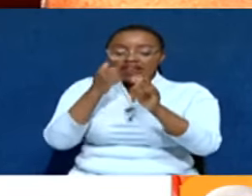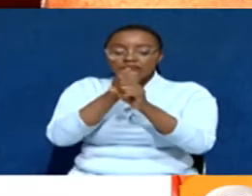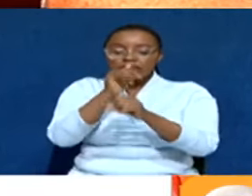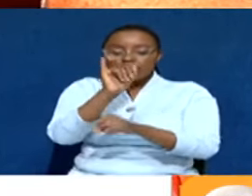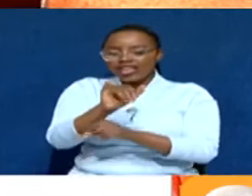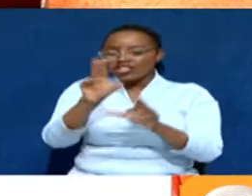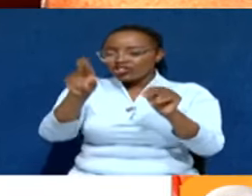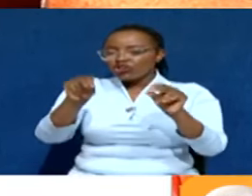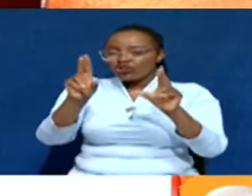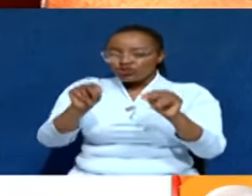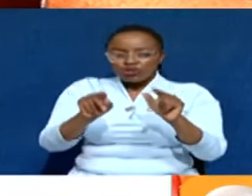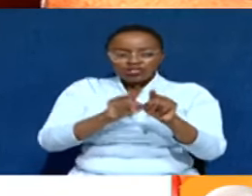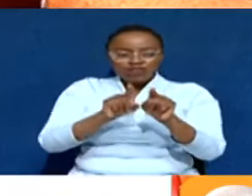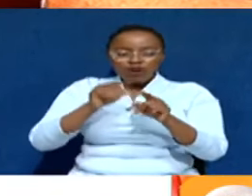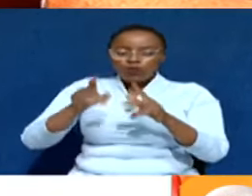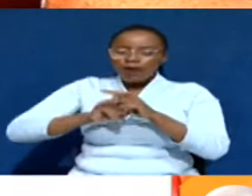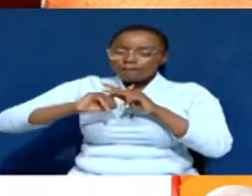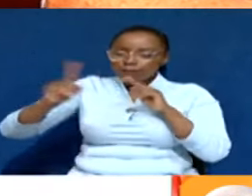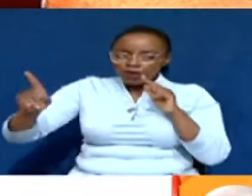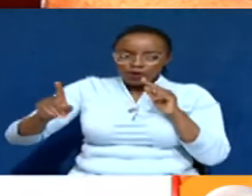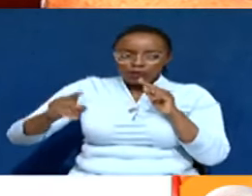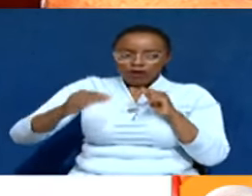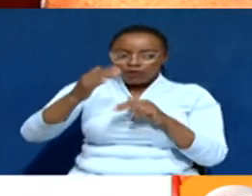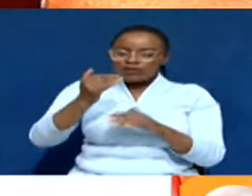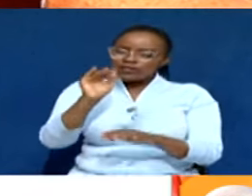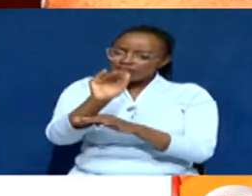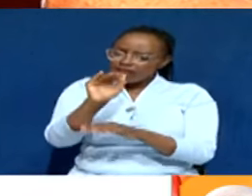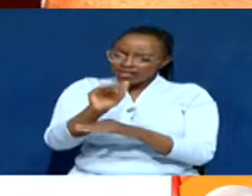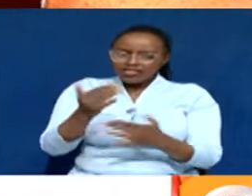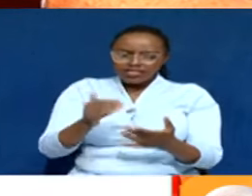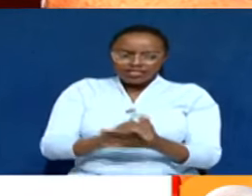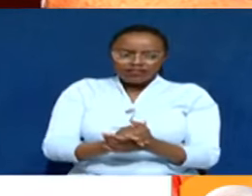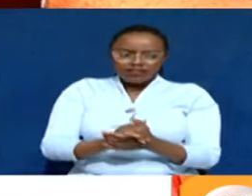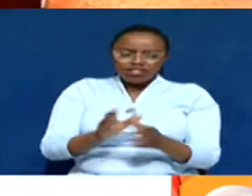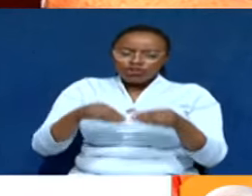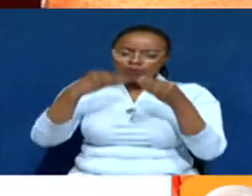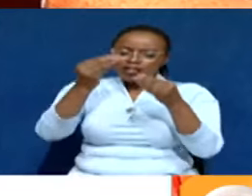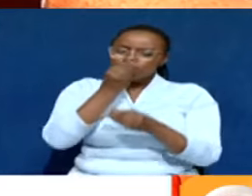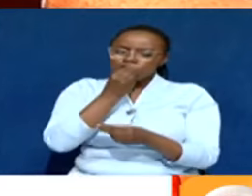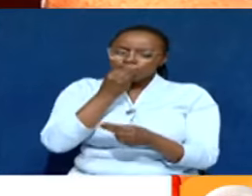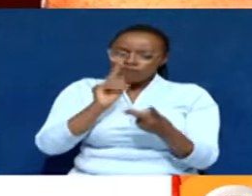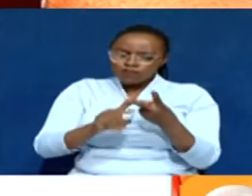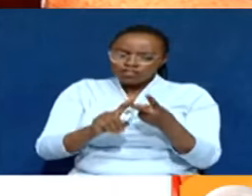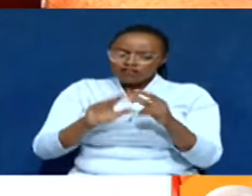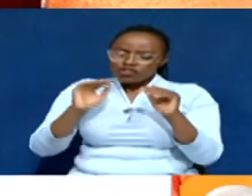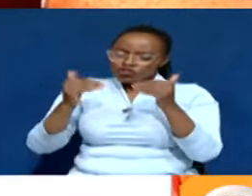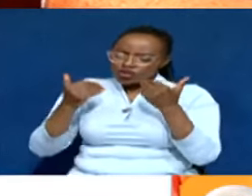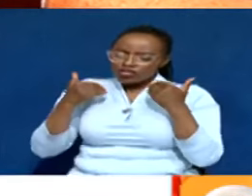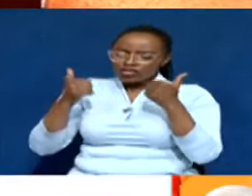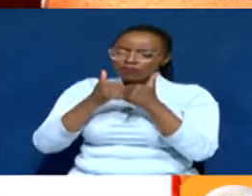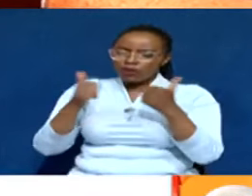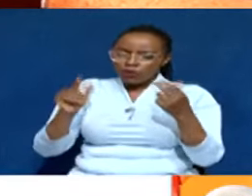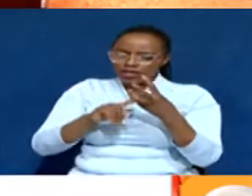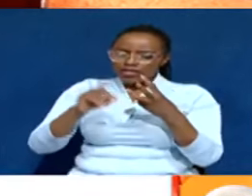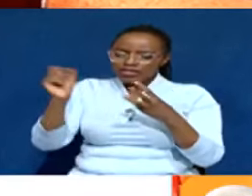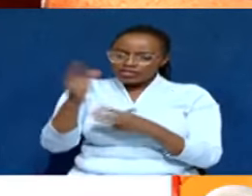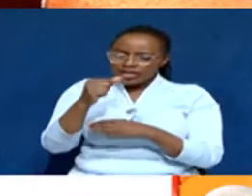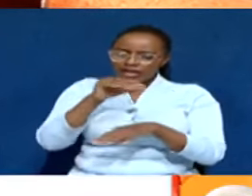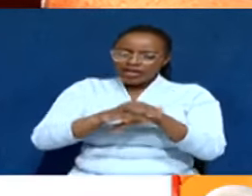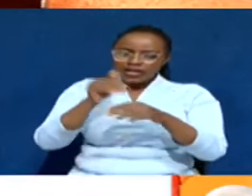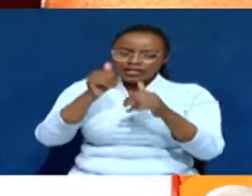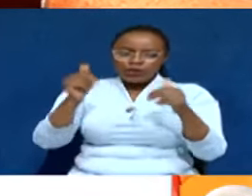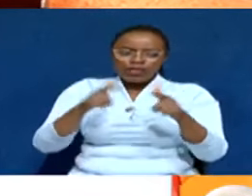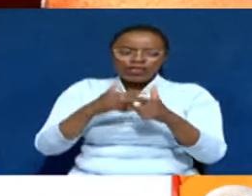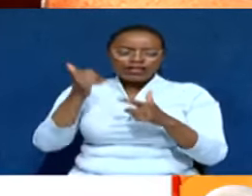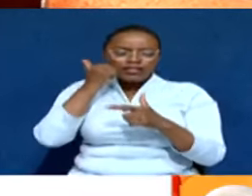unafanya. No, atukimbiangi kwa sababu wacha nikuulize chef. Umepewa chakula, unalala vizuri, salari yako unapatiwa vizuri,